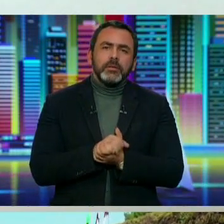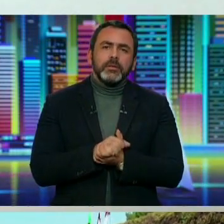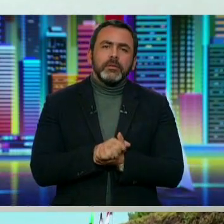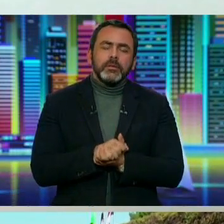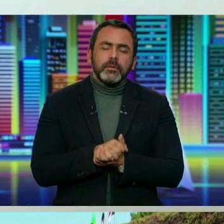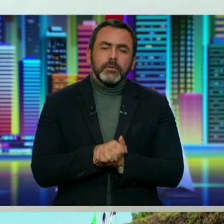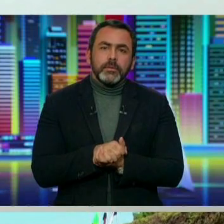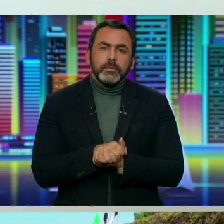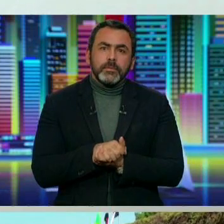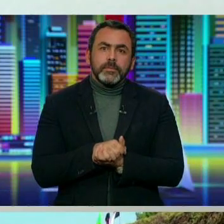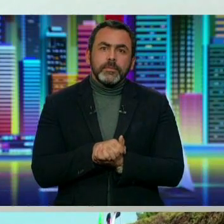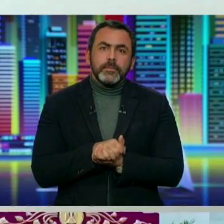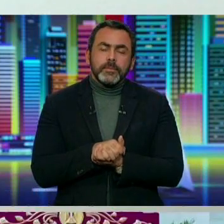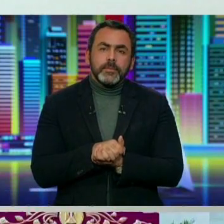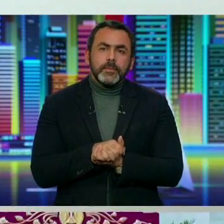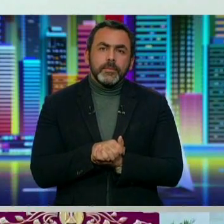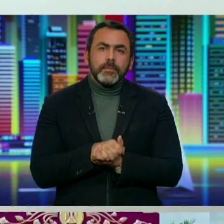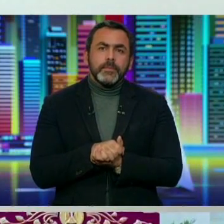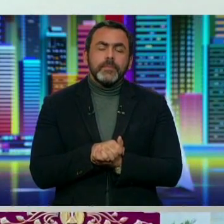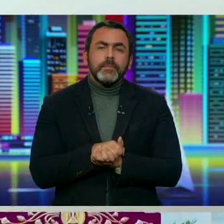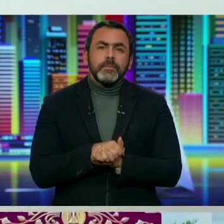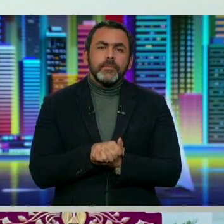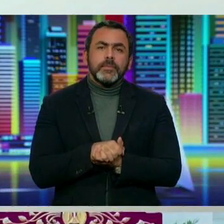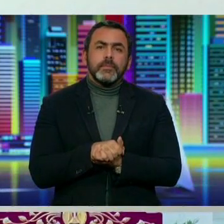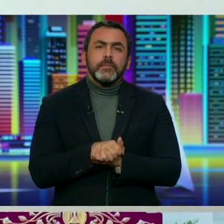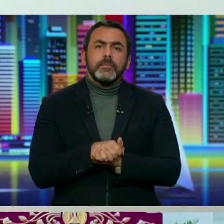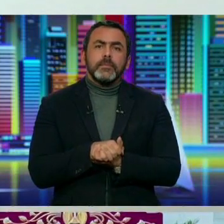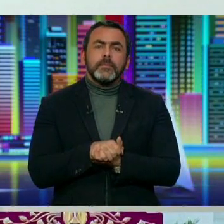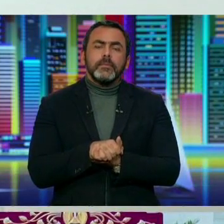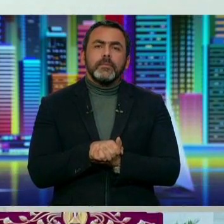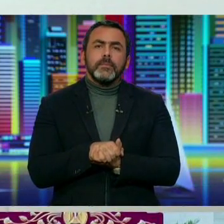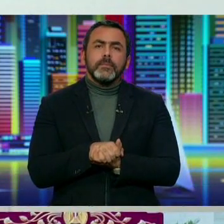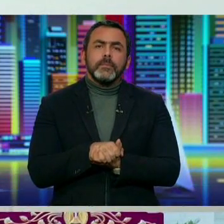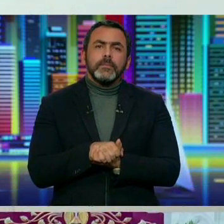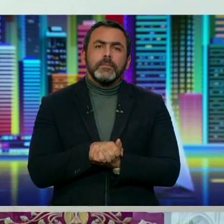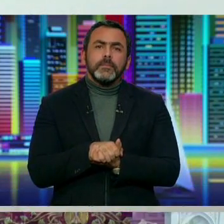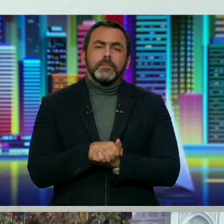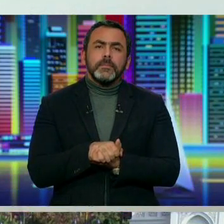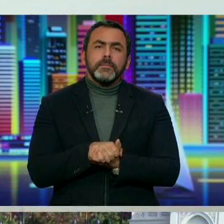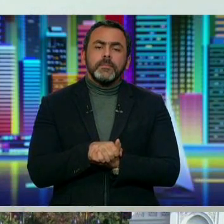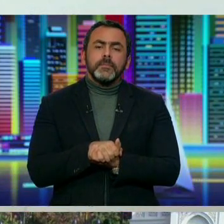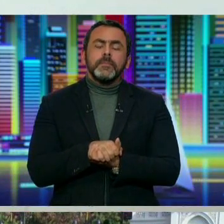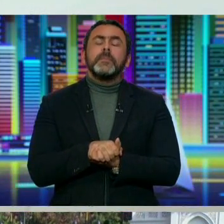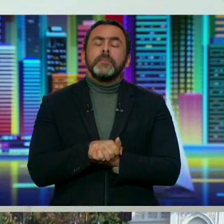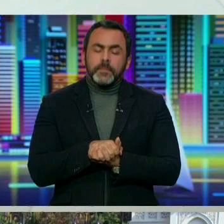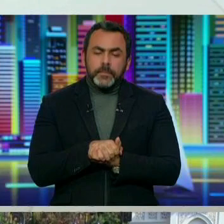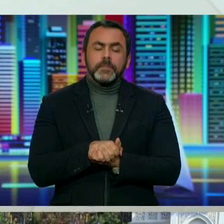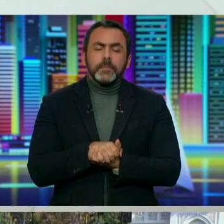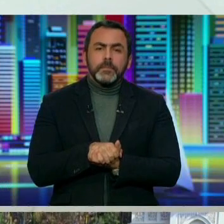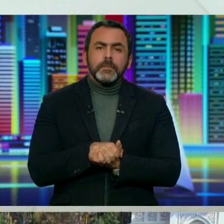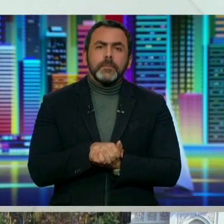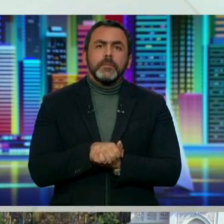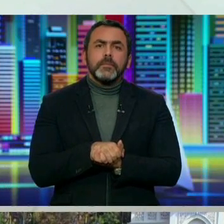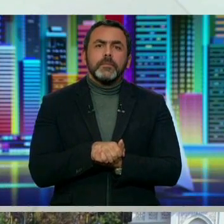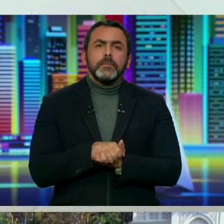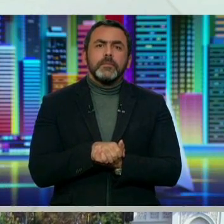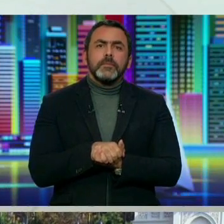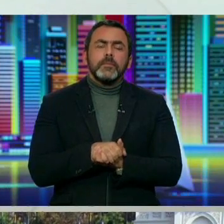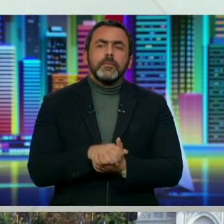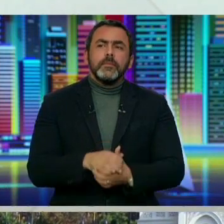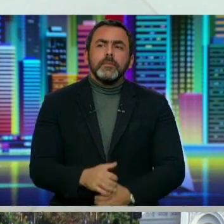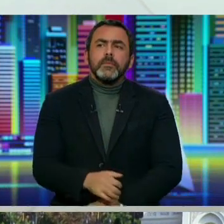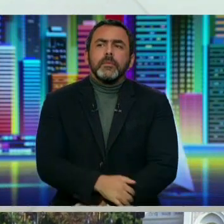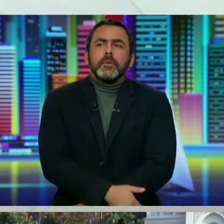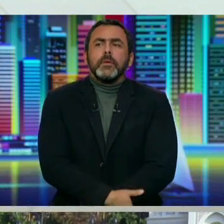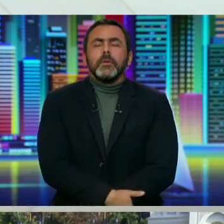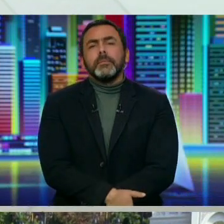إفريقيا؟ يعني في ظل نجاحاتها التي تحققت خلال الفترة المنصرمة عبر عقد سلسلة من القمم والاتصالات المصرية كما ذكرت